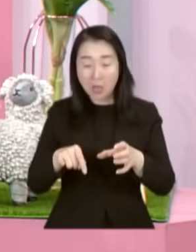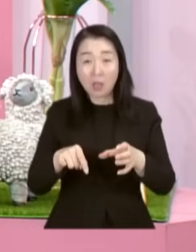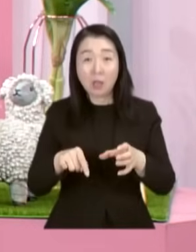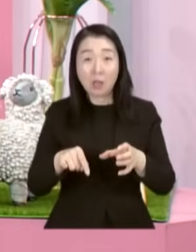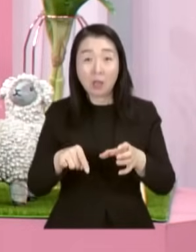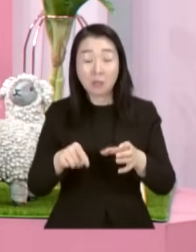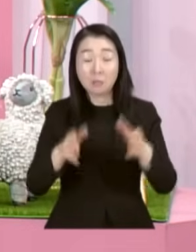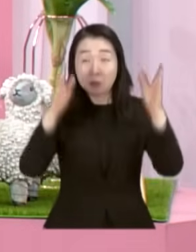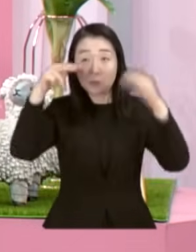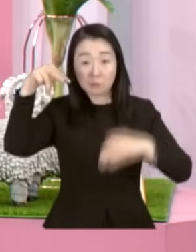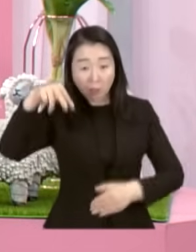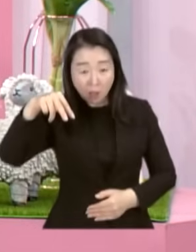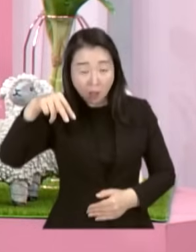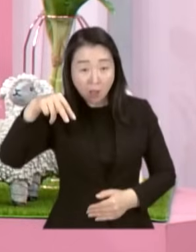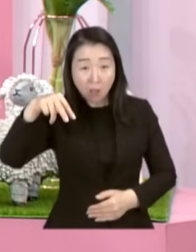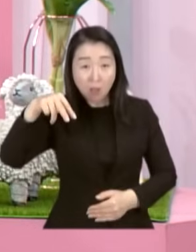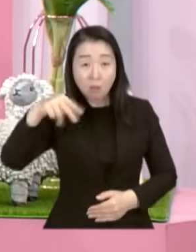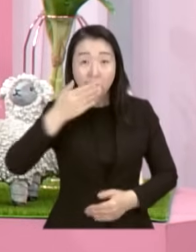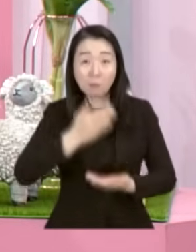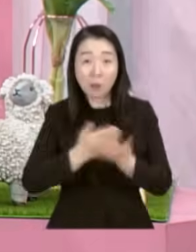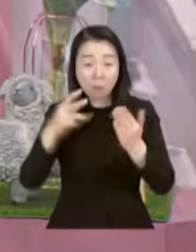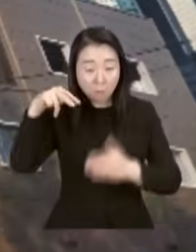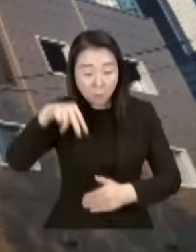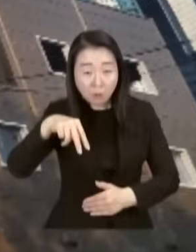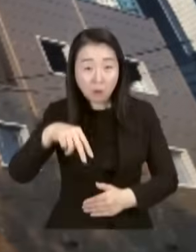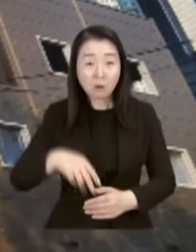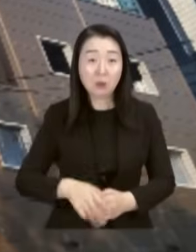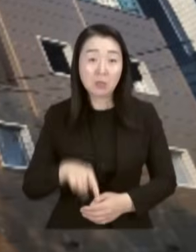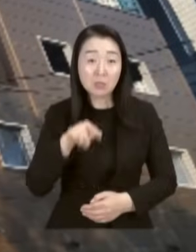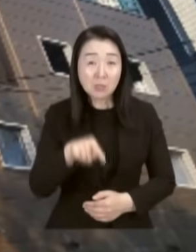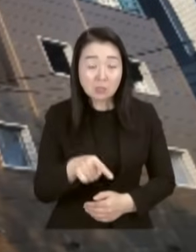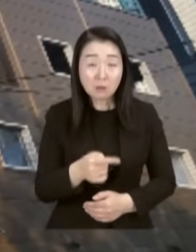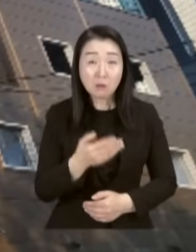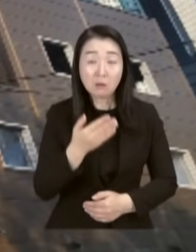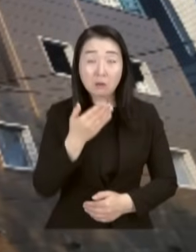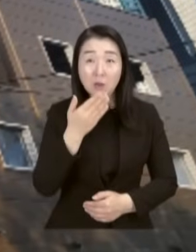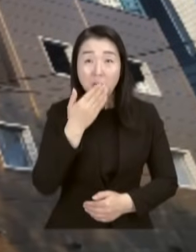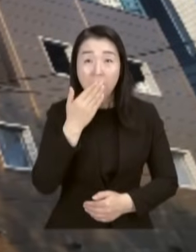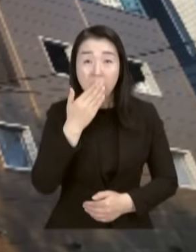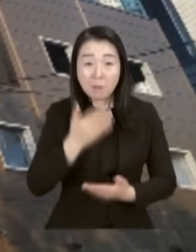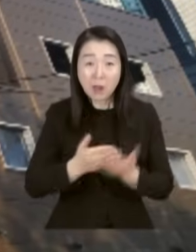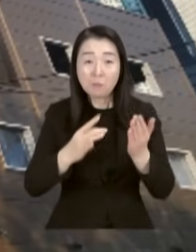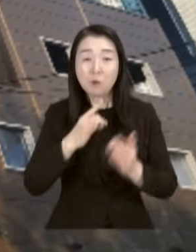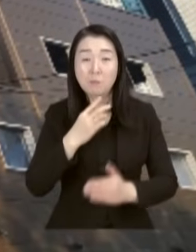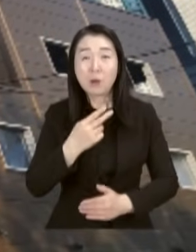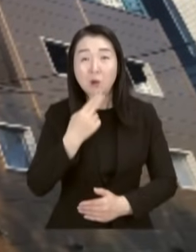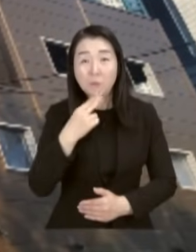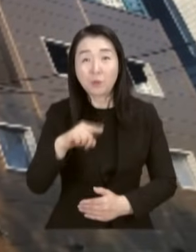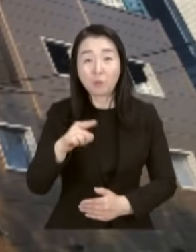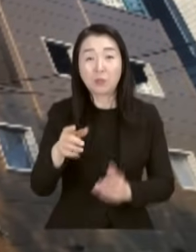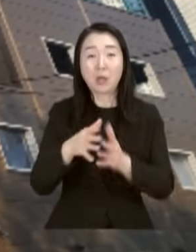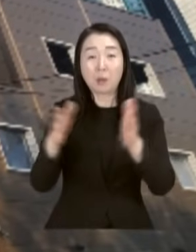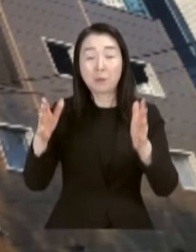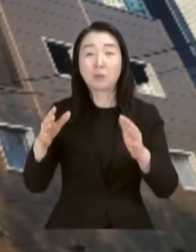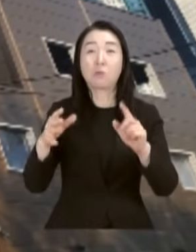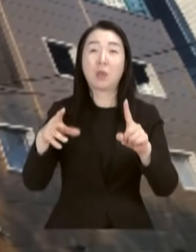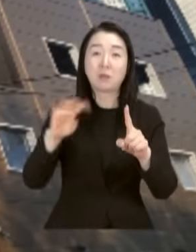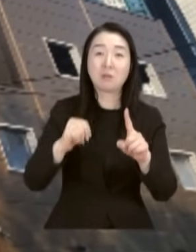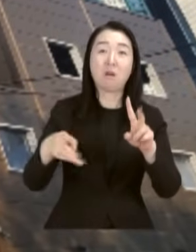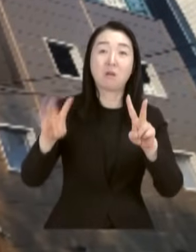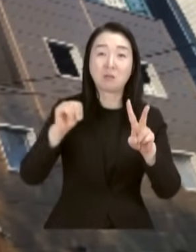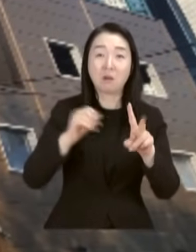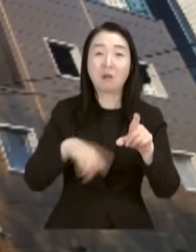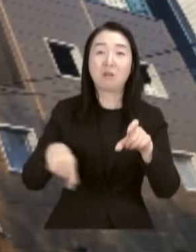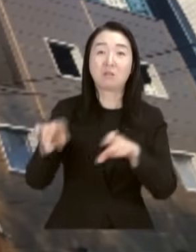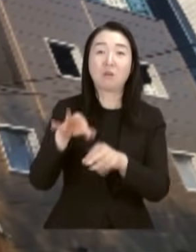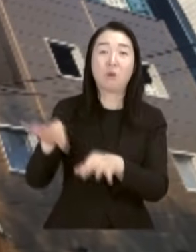네. 그 빌딩에서 보면 우리 마포가 한눈에 보인단 말이에요. 저 마포만 없으면 우리 아파트가 최소한 1억